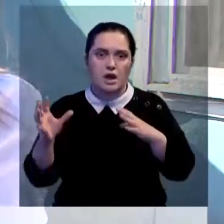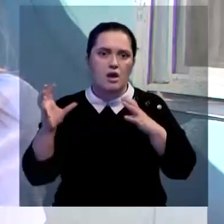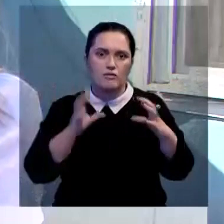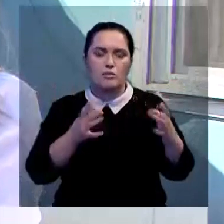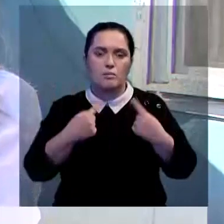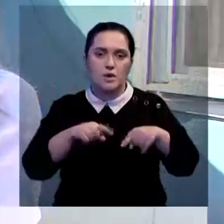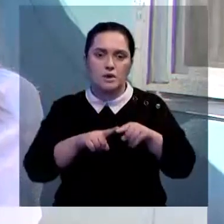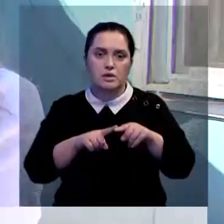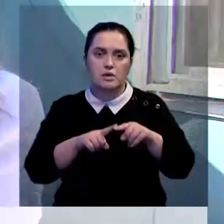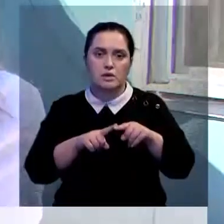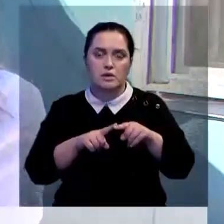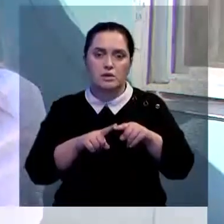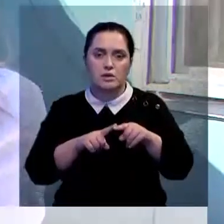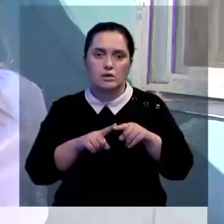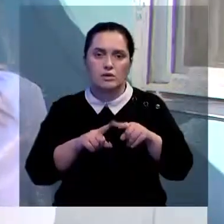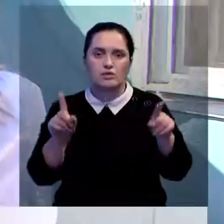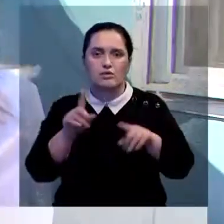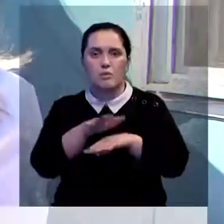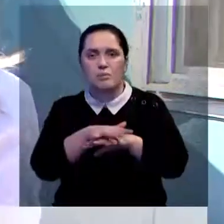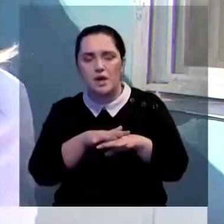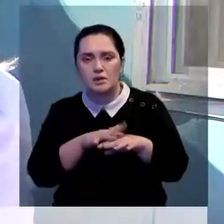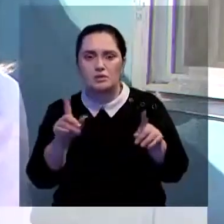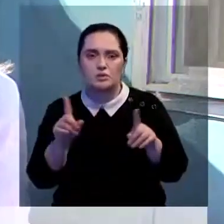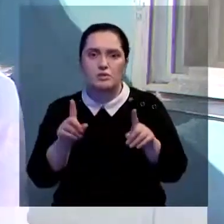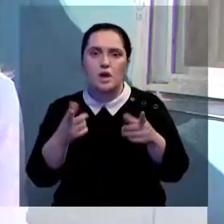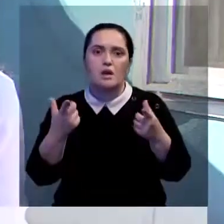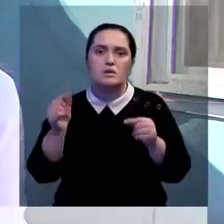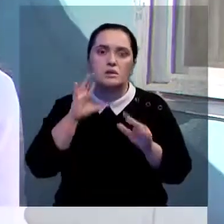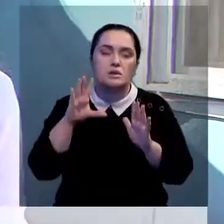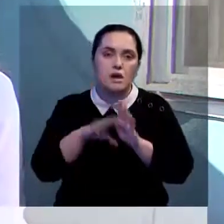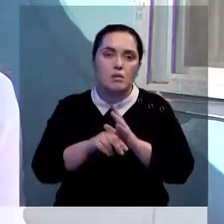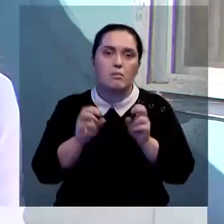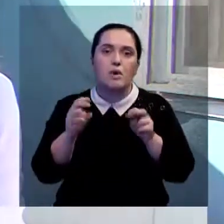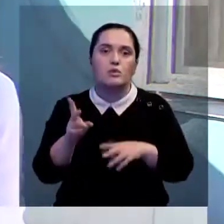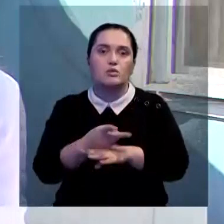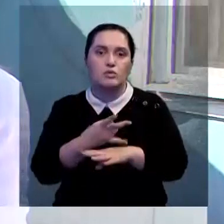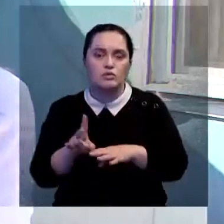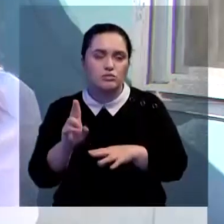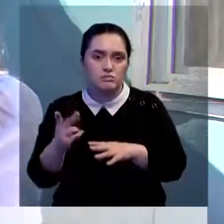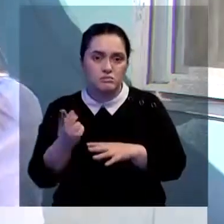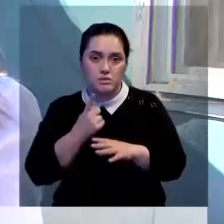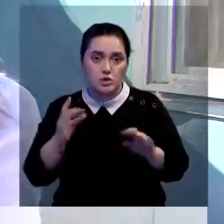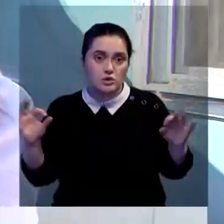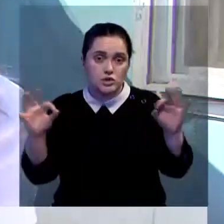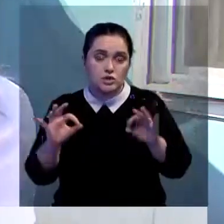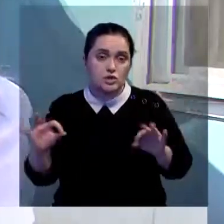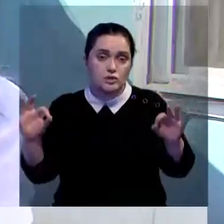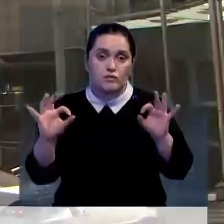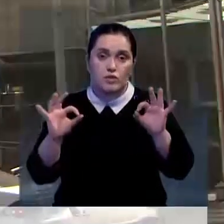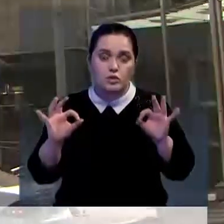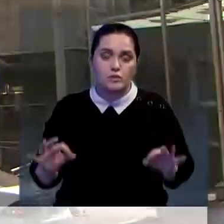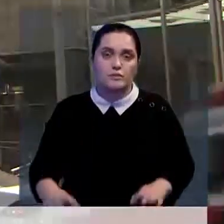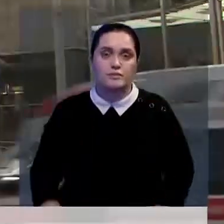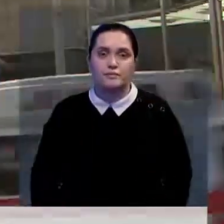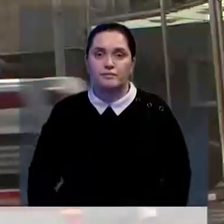приехали тоже. Не там, простите, не где вы будете ночевать, а как у вас ночь пройдет, да? Ну, то есть вообще никаких таких вопросов не